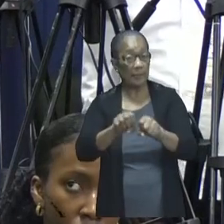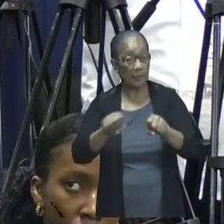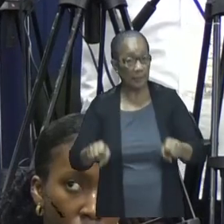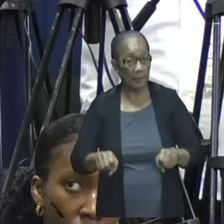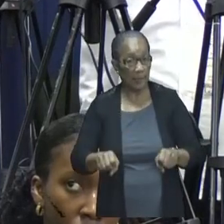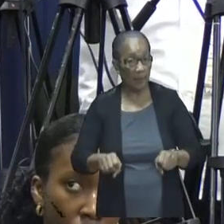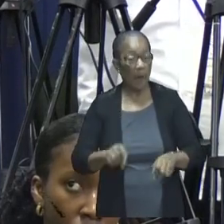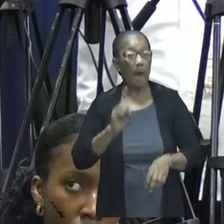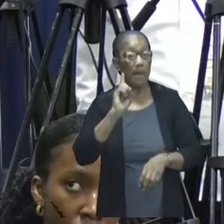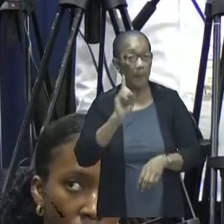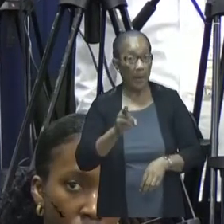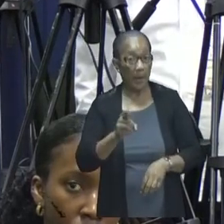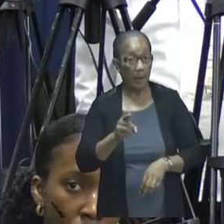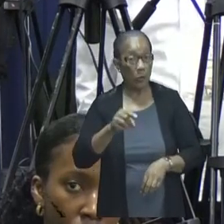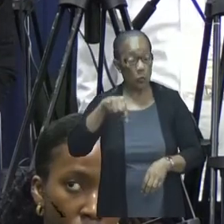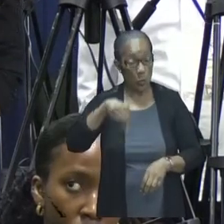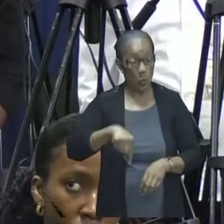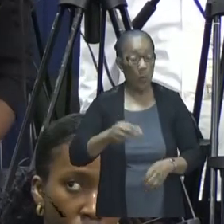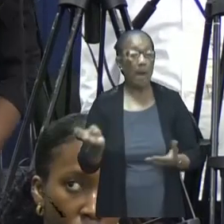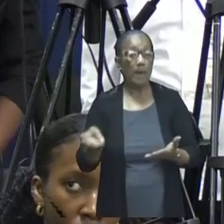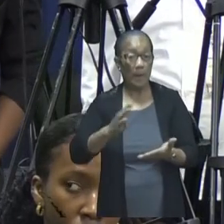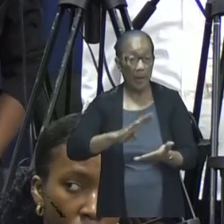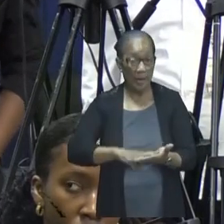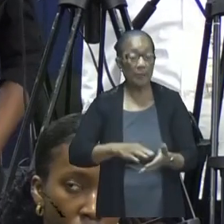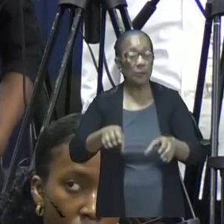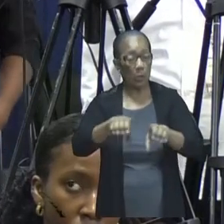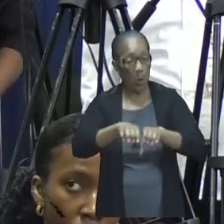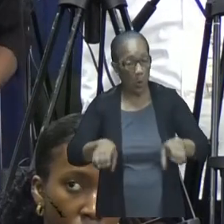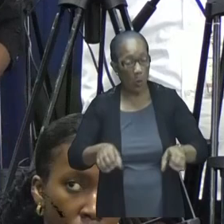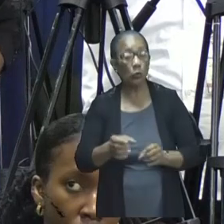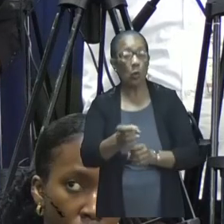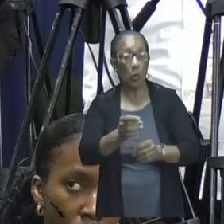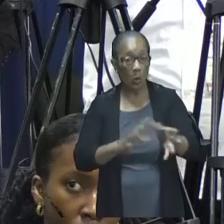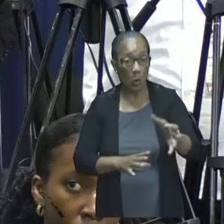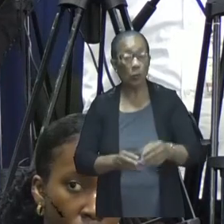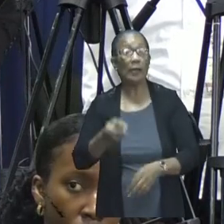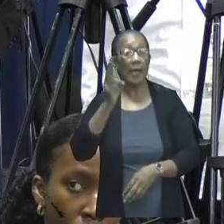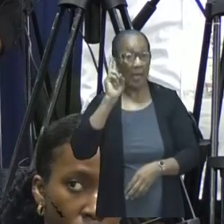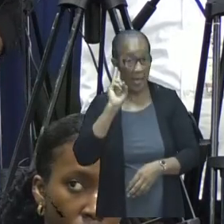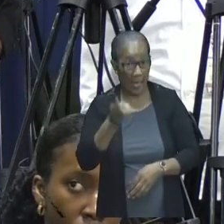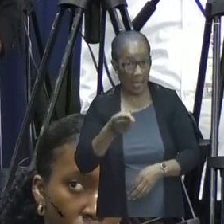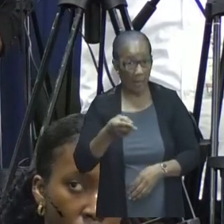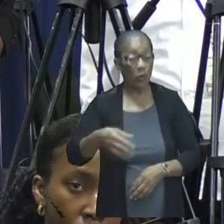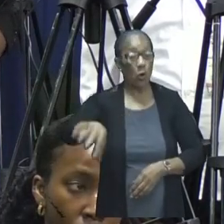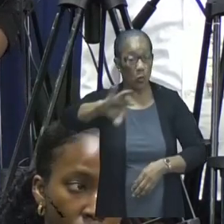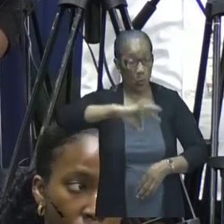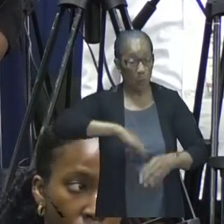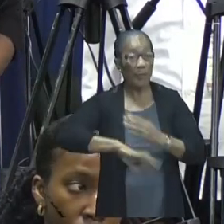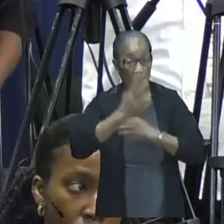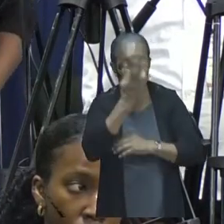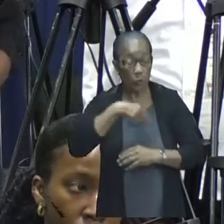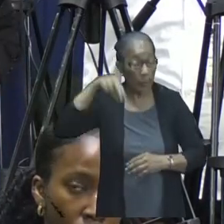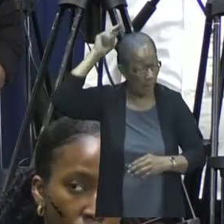belastingen die ge in moeten worden op de hoogte en god export er daadwerkelijk terugvloeien naar suriname